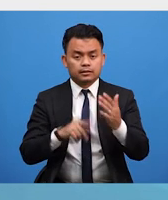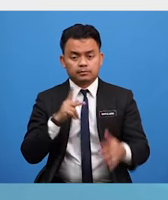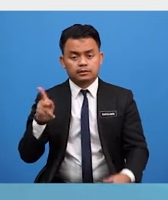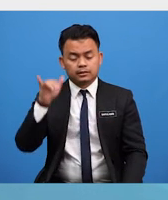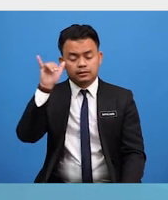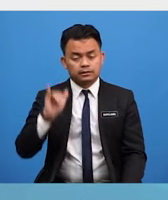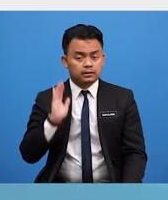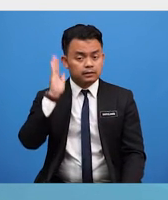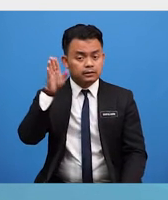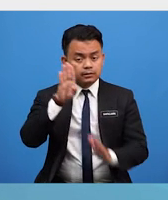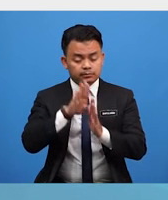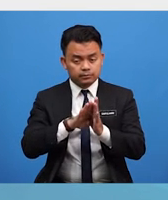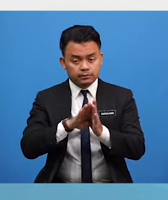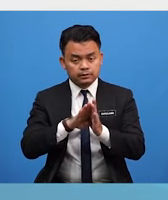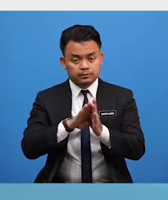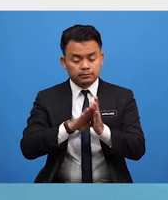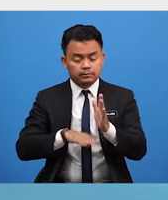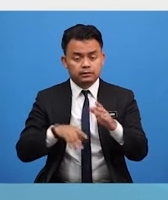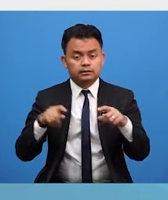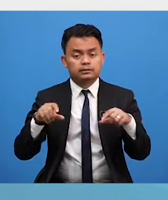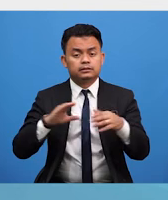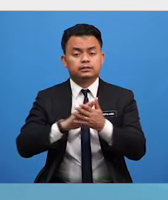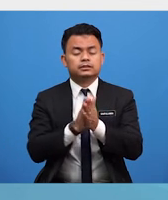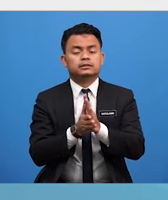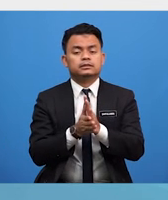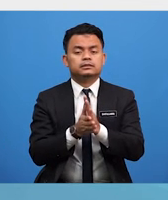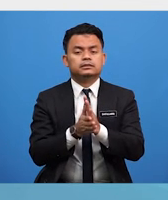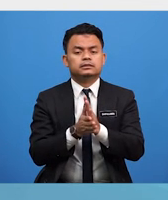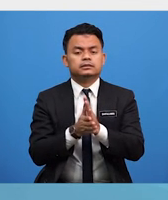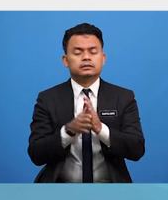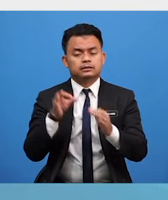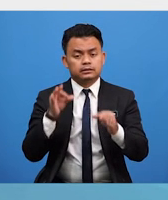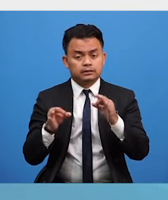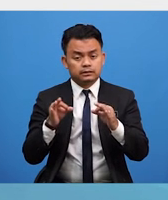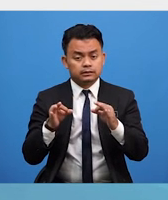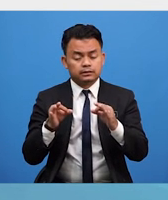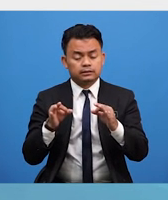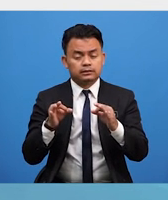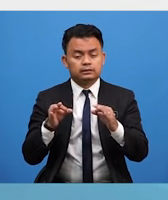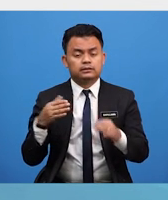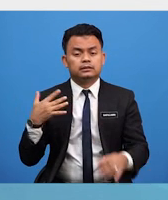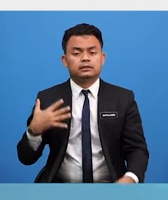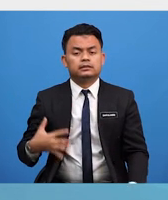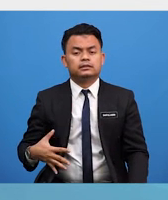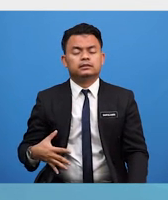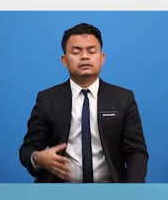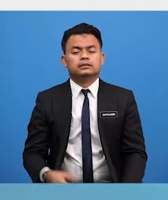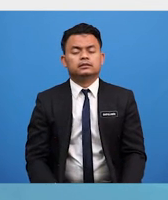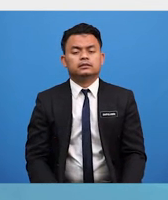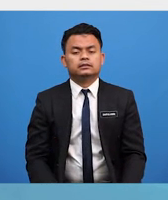apakah yang akan berlaku sekiranya kain kendur ketika proses mewarna